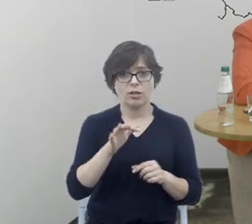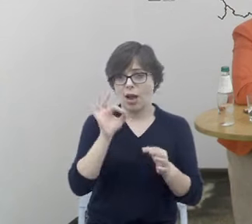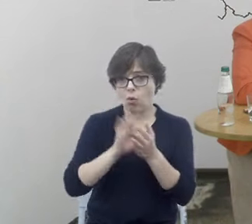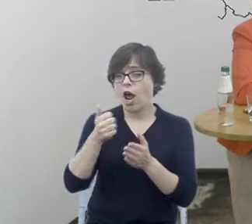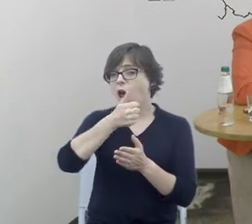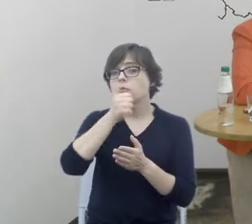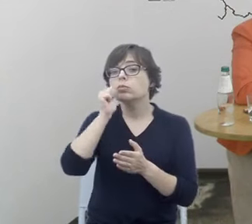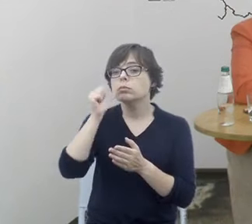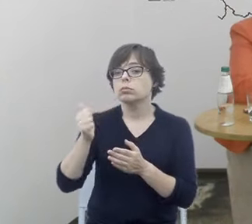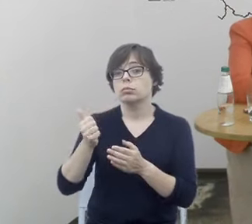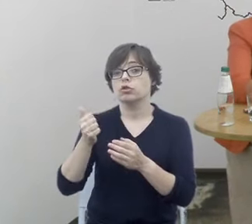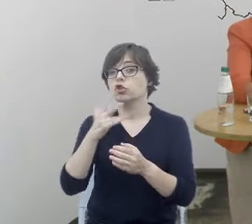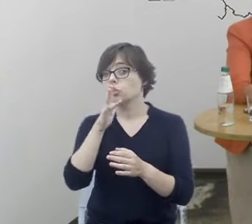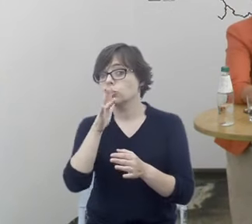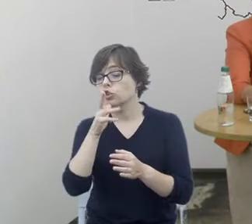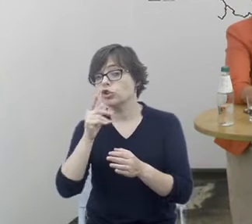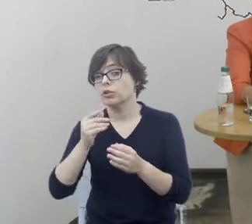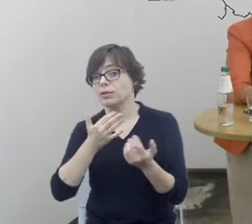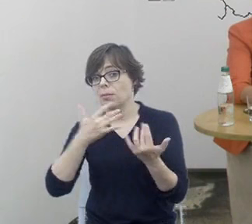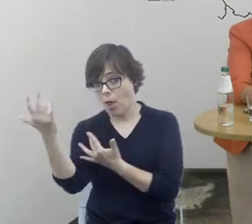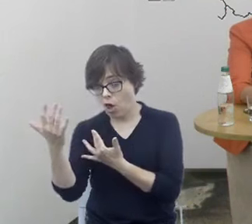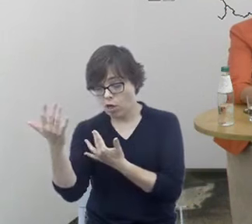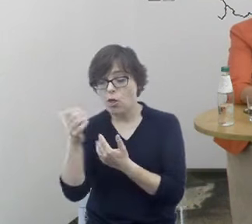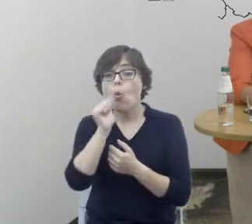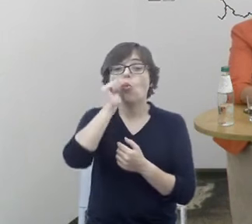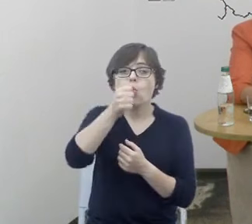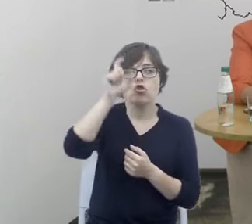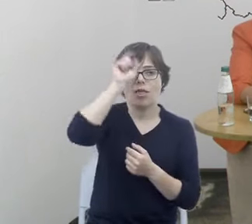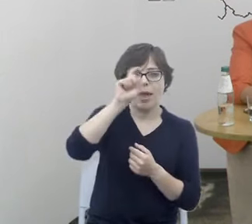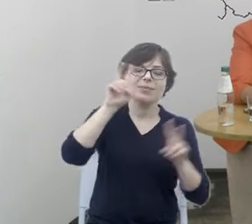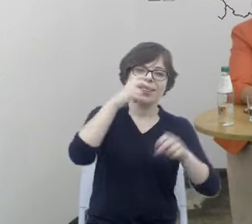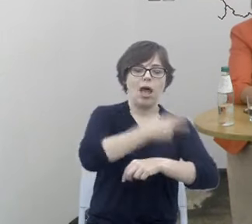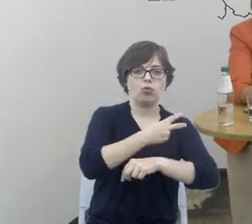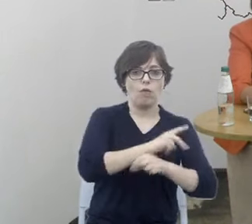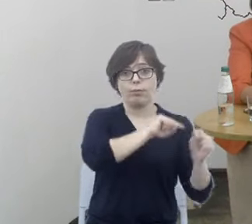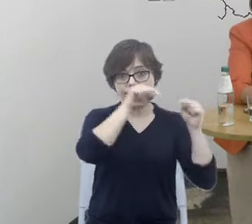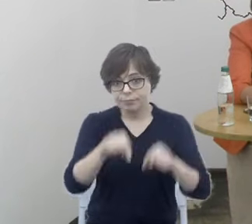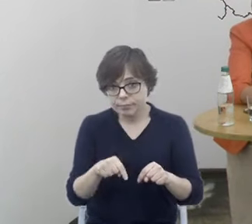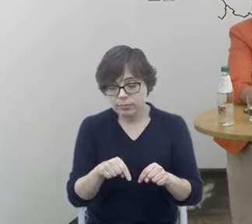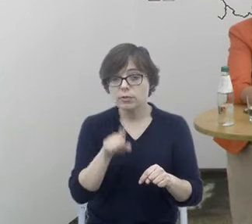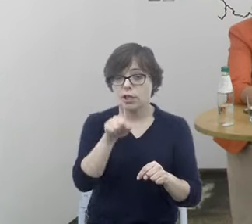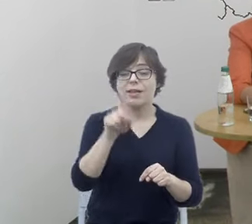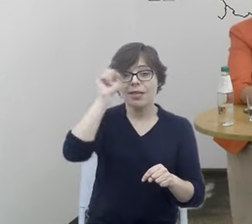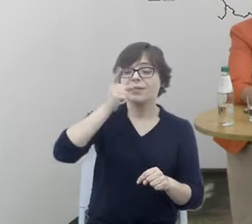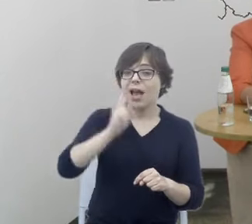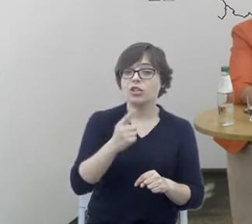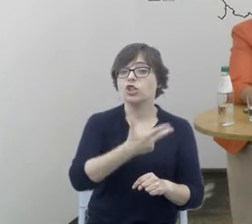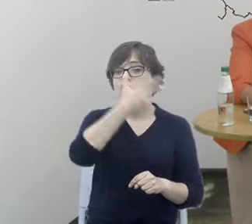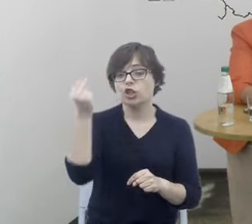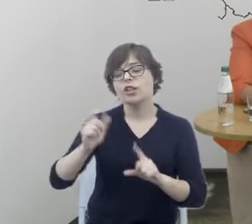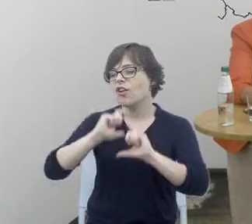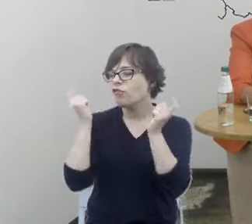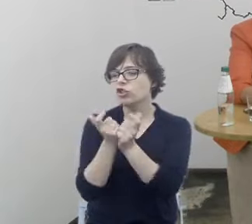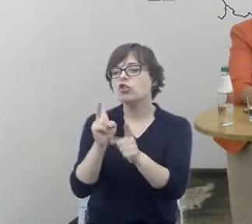te taksówki i Niemcy nakazali w ciągu 3 dni pochować